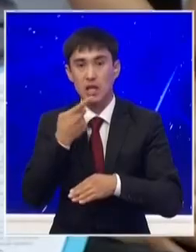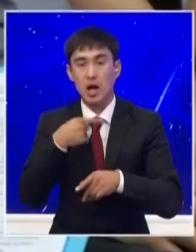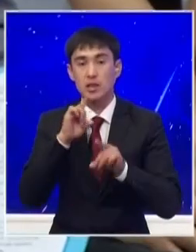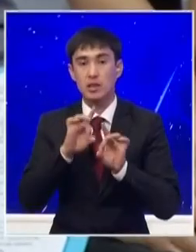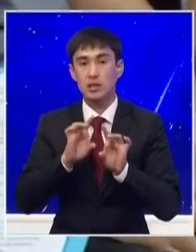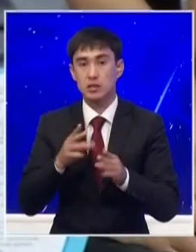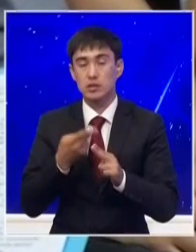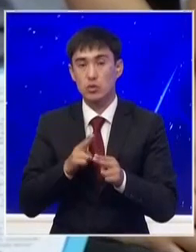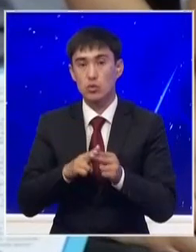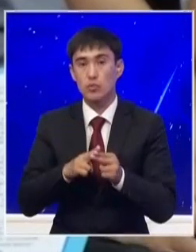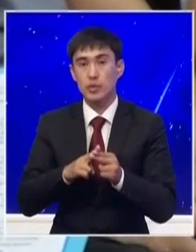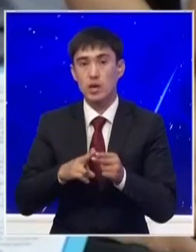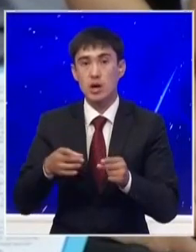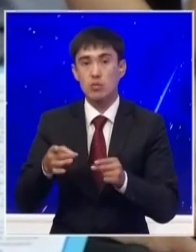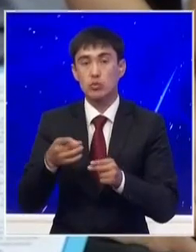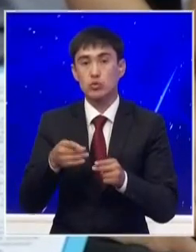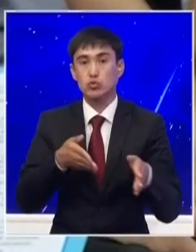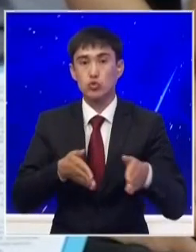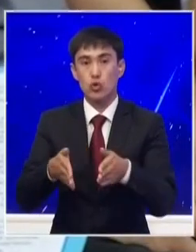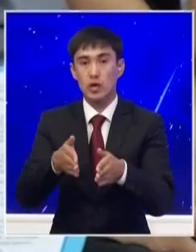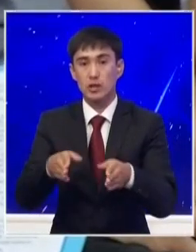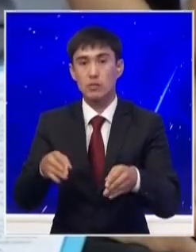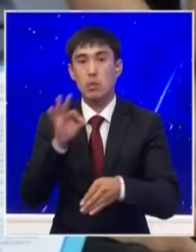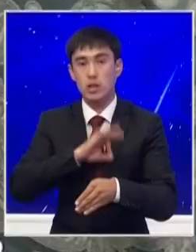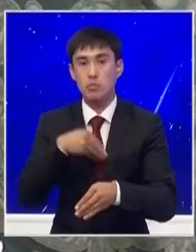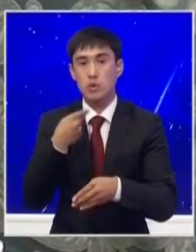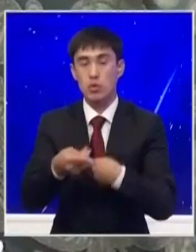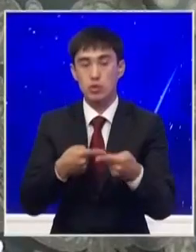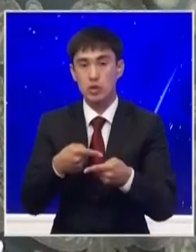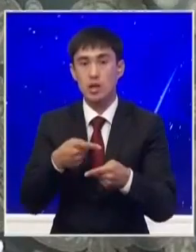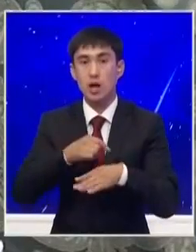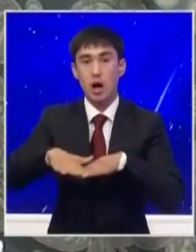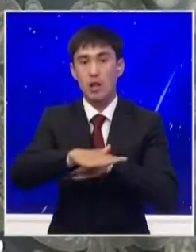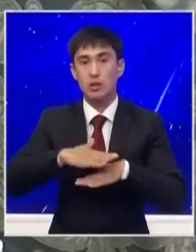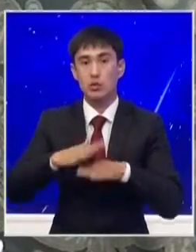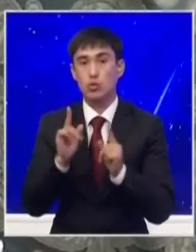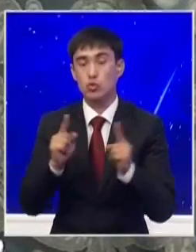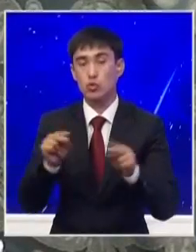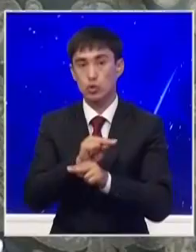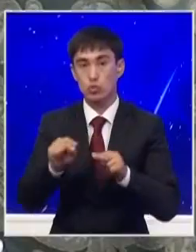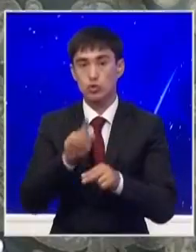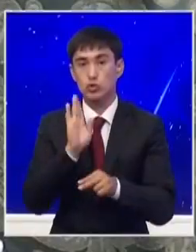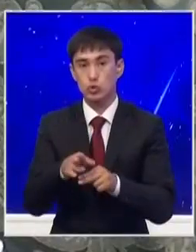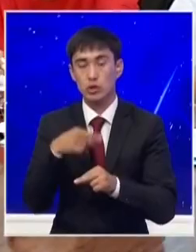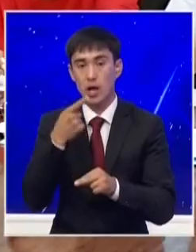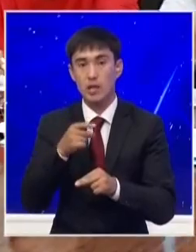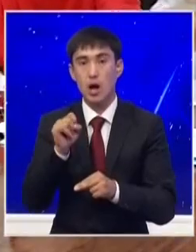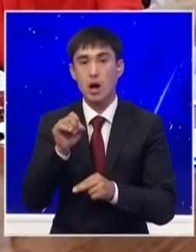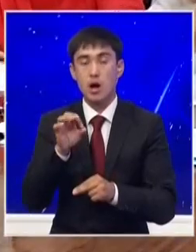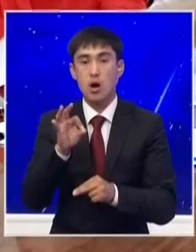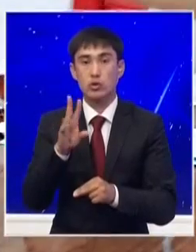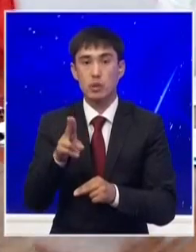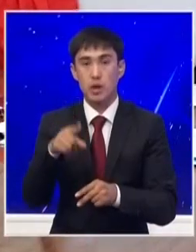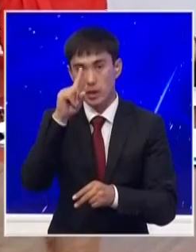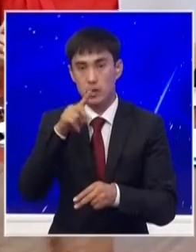тамыз айының соңына дейін жолдардың пайдалануға берілетінін, сондай-ақ ойын алаңқайларына күрделі жөндеу жұмыстары қазан айында